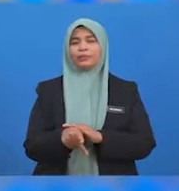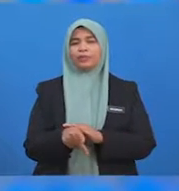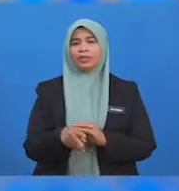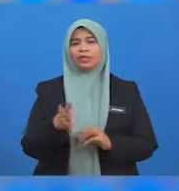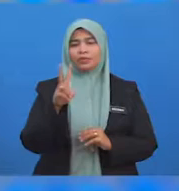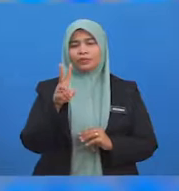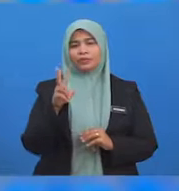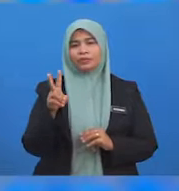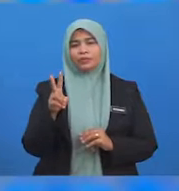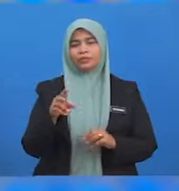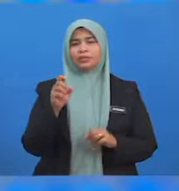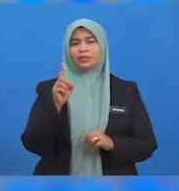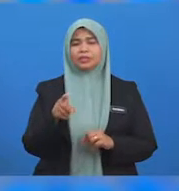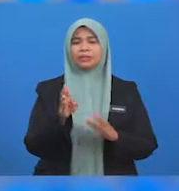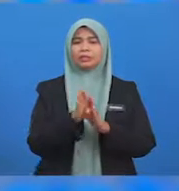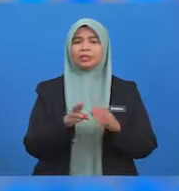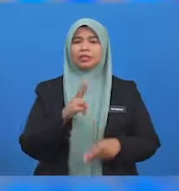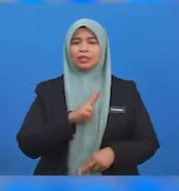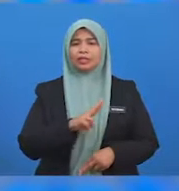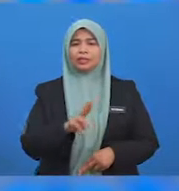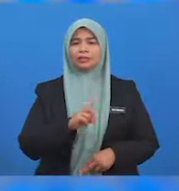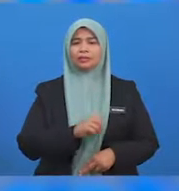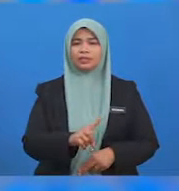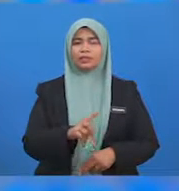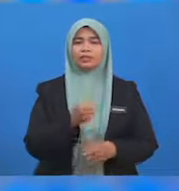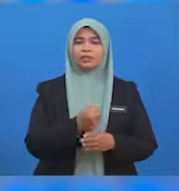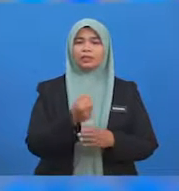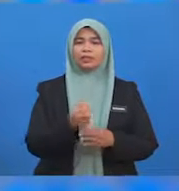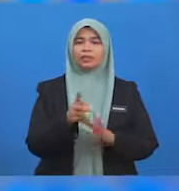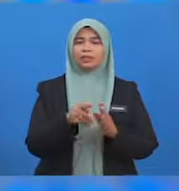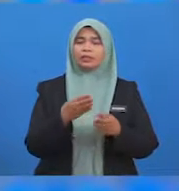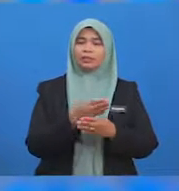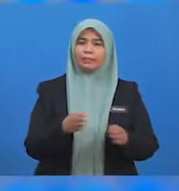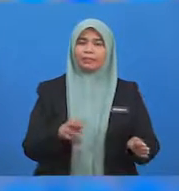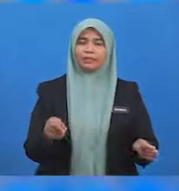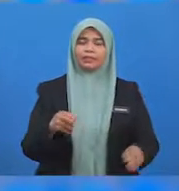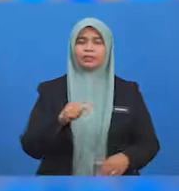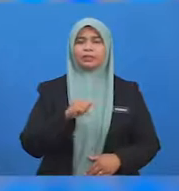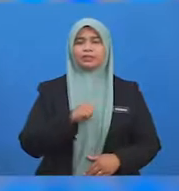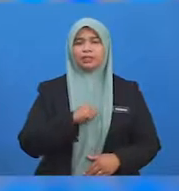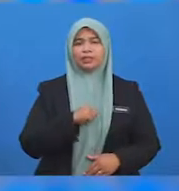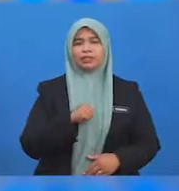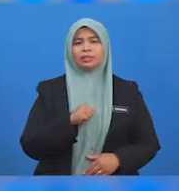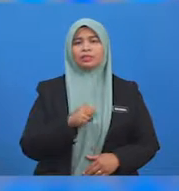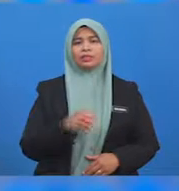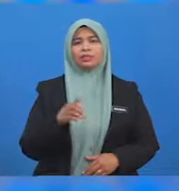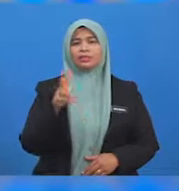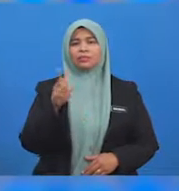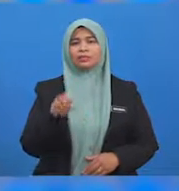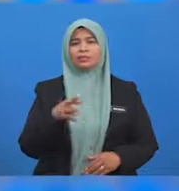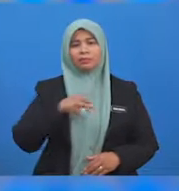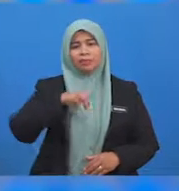kedua-duanya mestilah beragama Islam, atau kebebasan diri, iaitu kedua-duanya mestilah